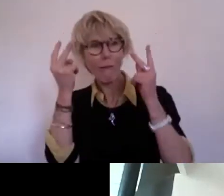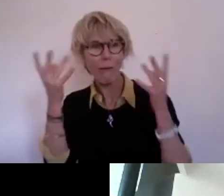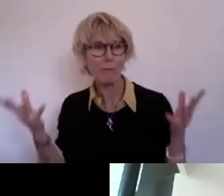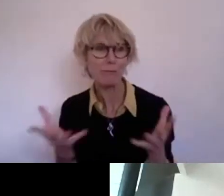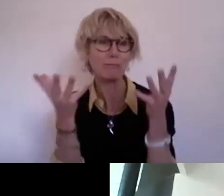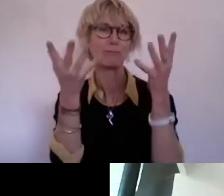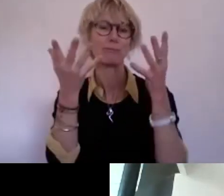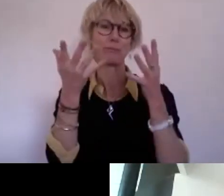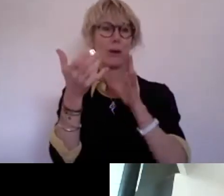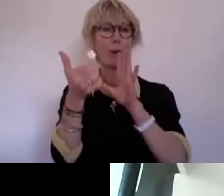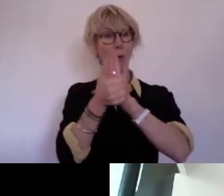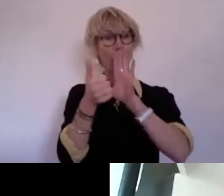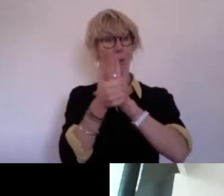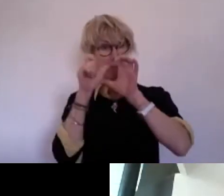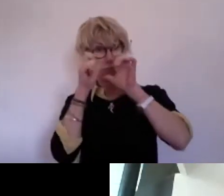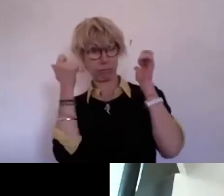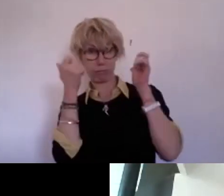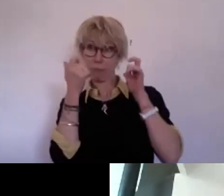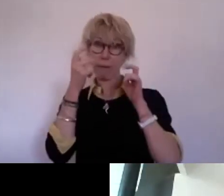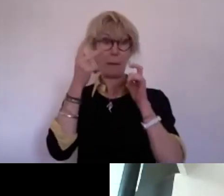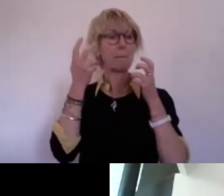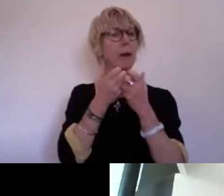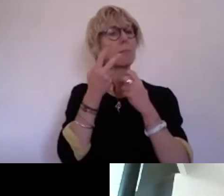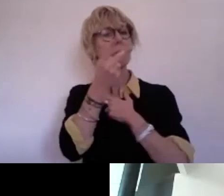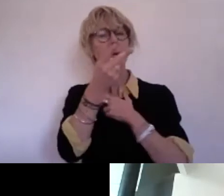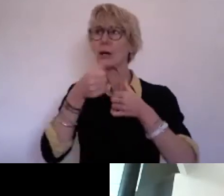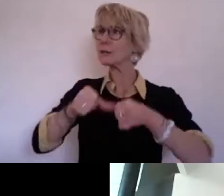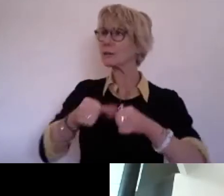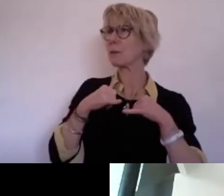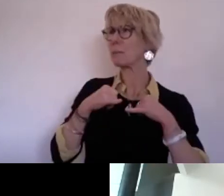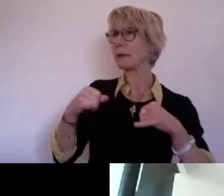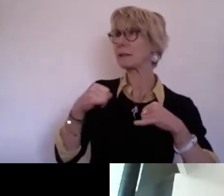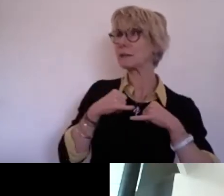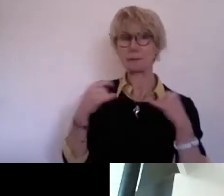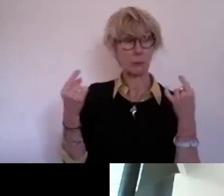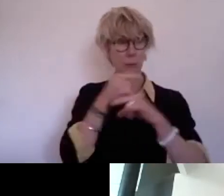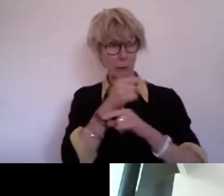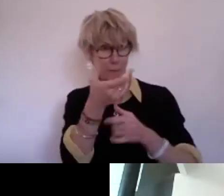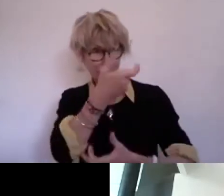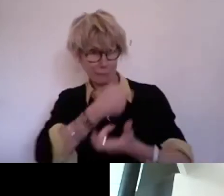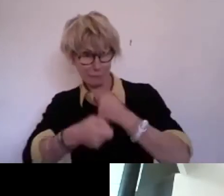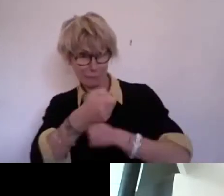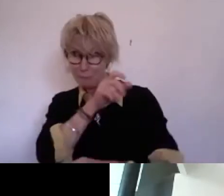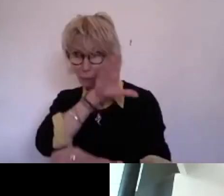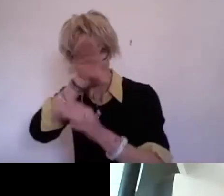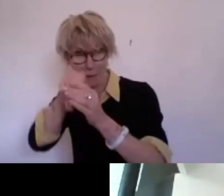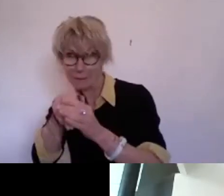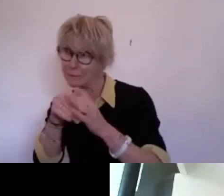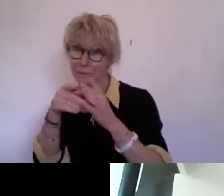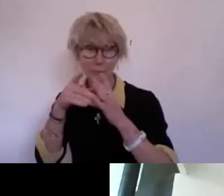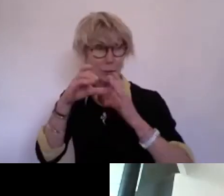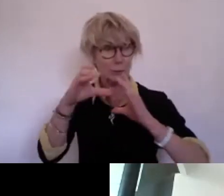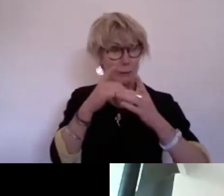de sortir les résidents de leur passivité, de les aider à se socialiser, de communiquer, de vivre